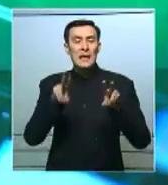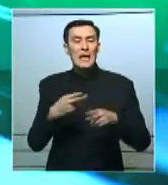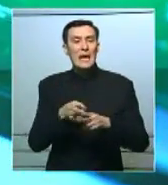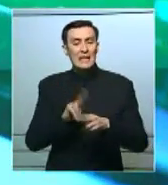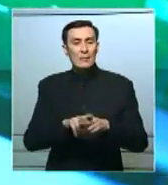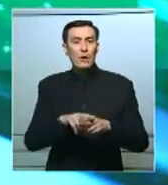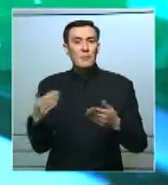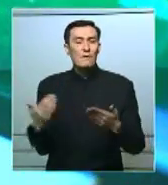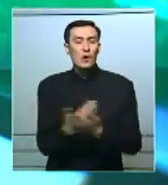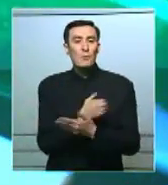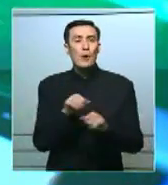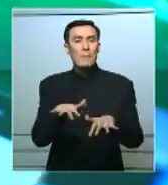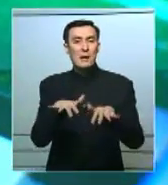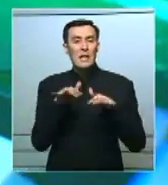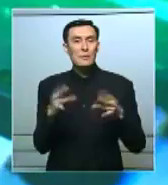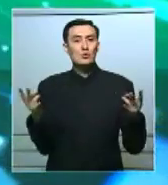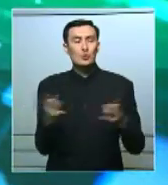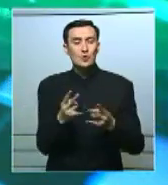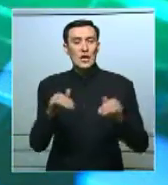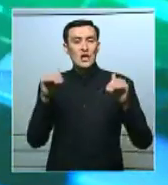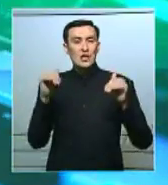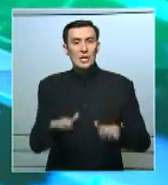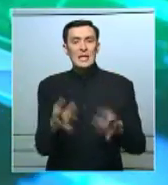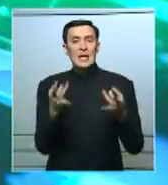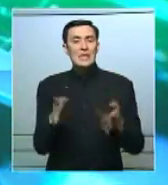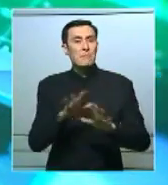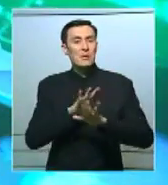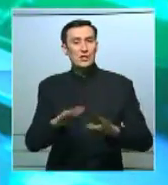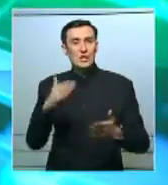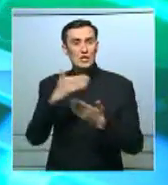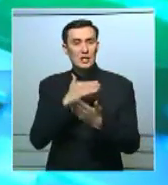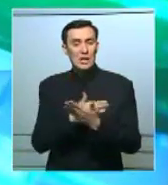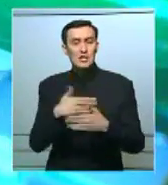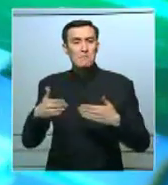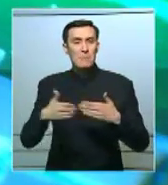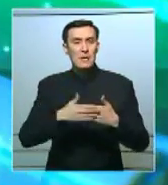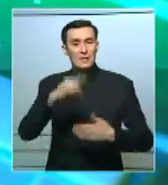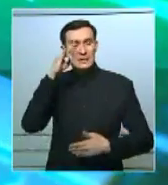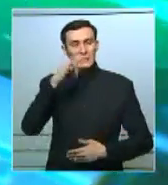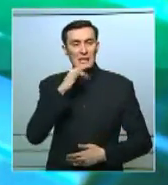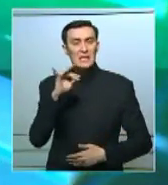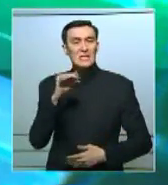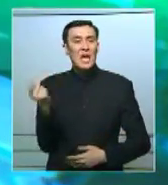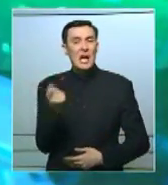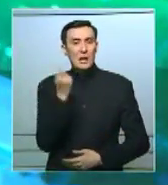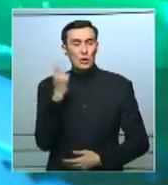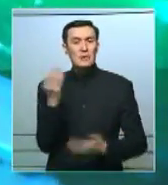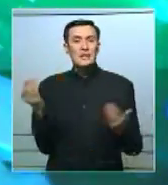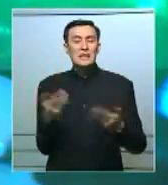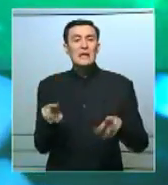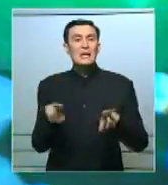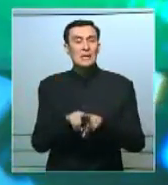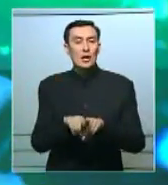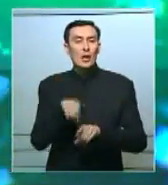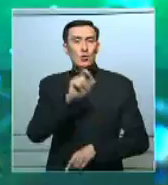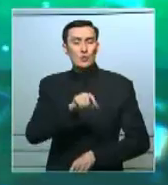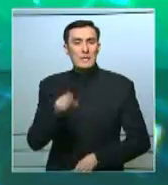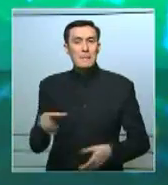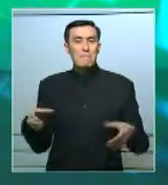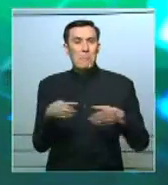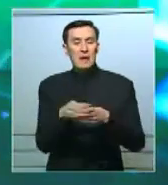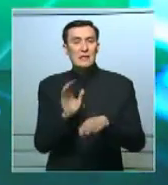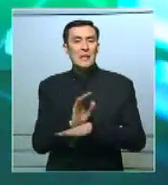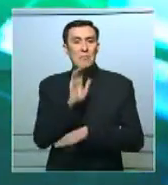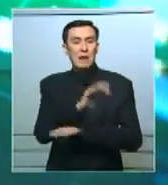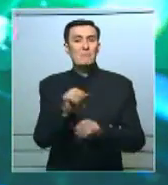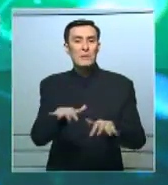этому обновленному парламенту предстоит решать непростые задачи, стоящие перед страной и экономикой. И от того, каких людей каждая партия направит